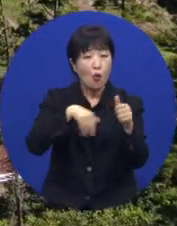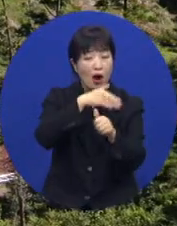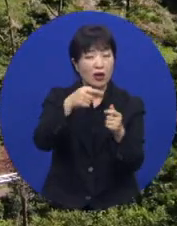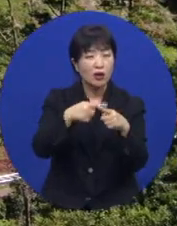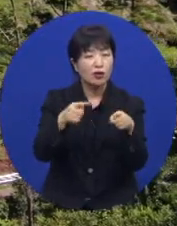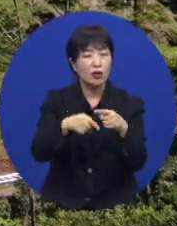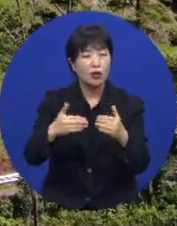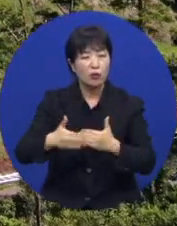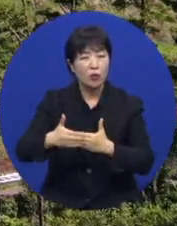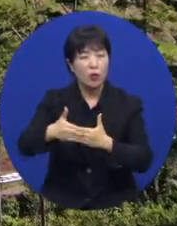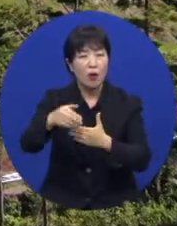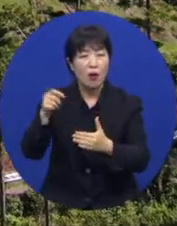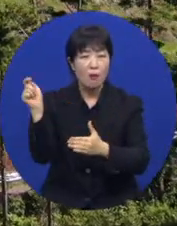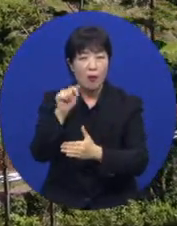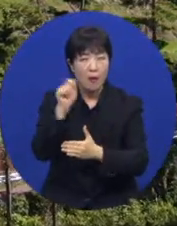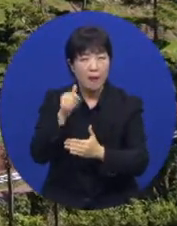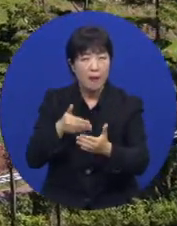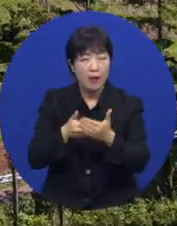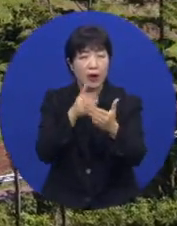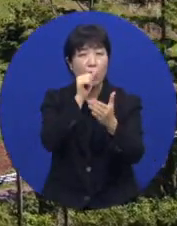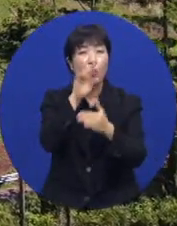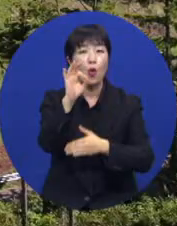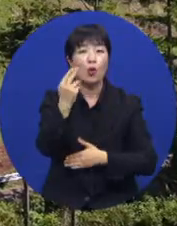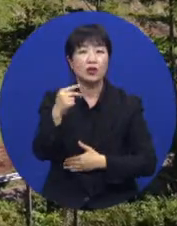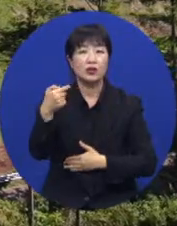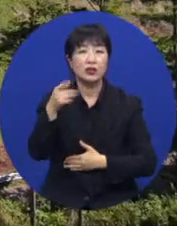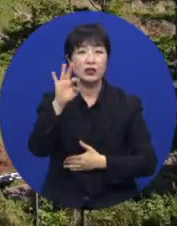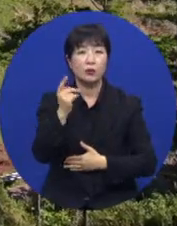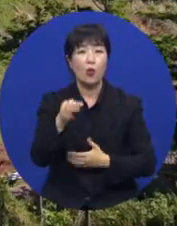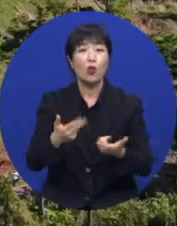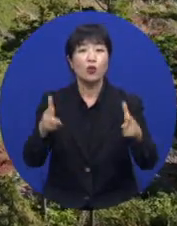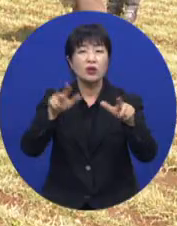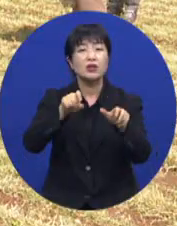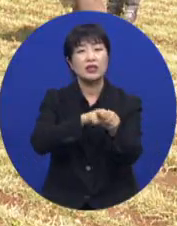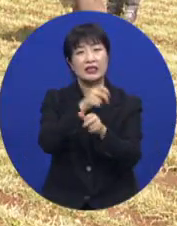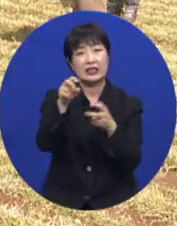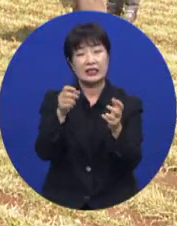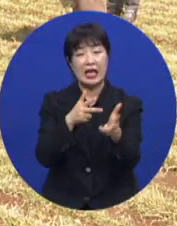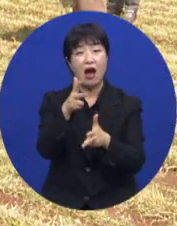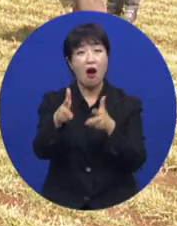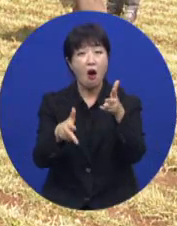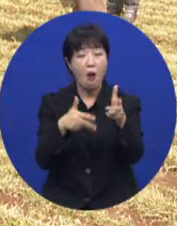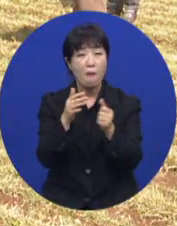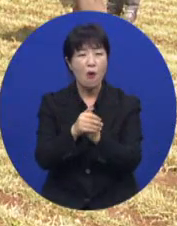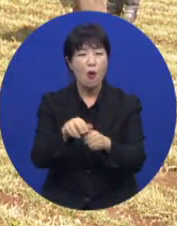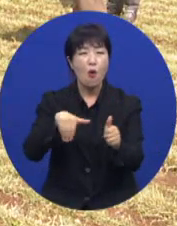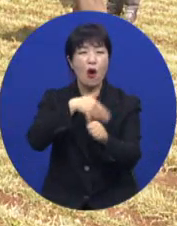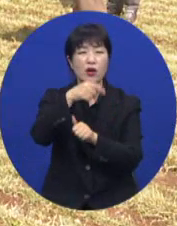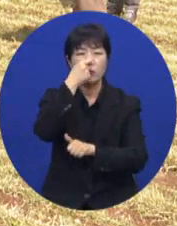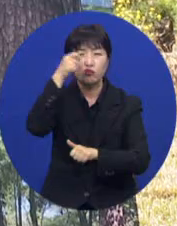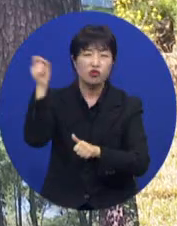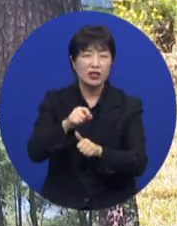각종 절차가 일사천리로 진행되고 있는 오등봉 공원 민간 특례 사업. 환경을 무시한